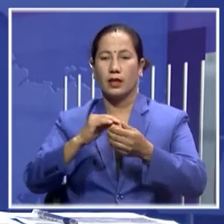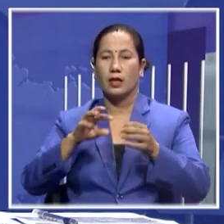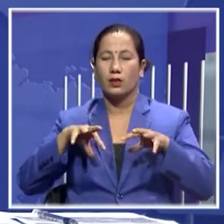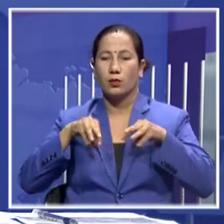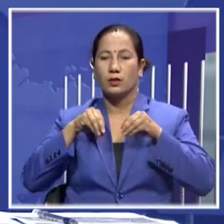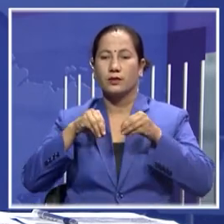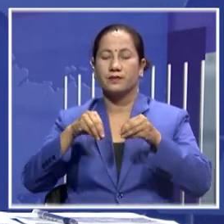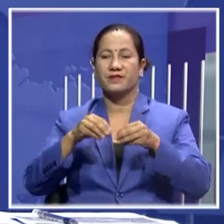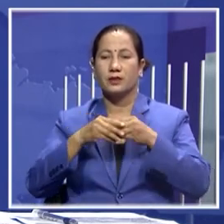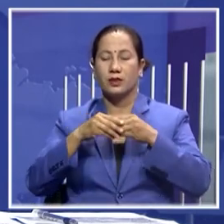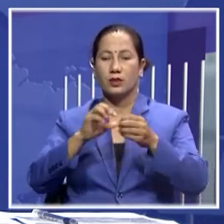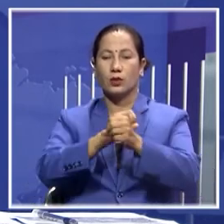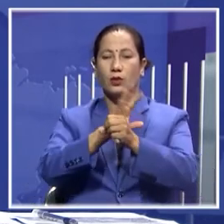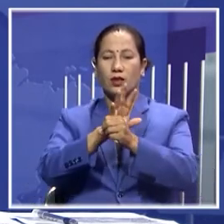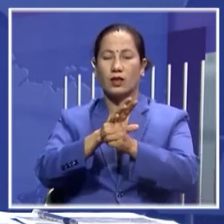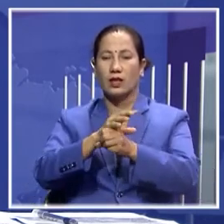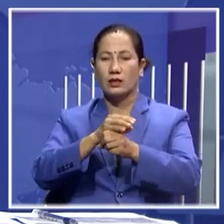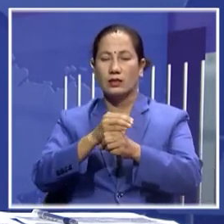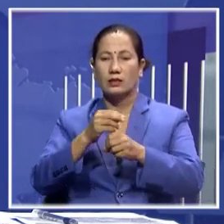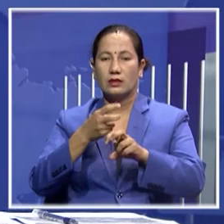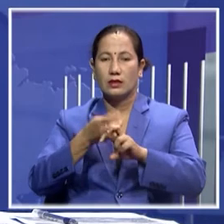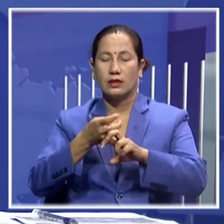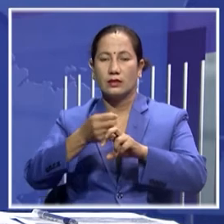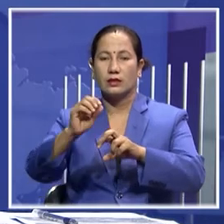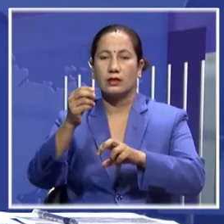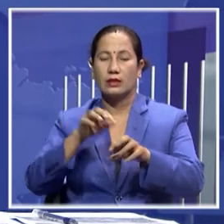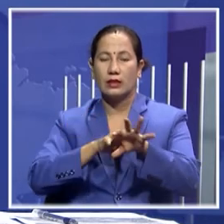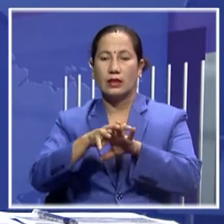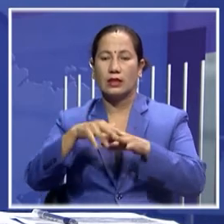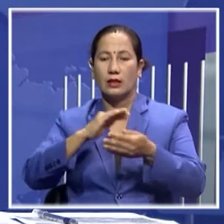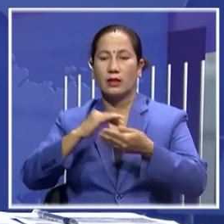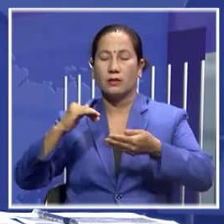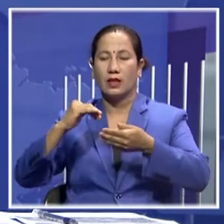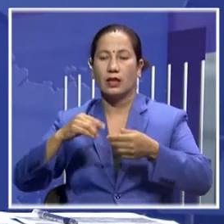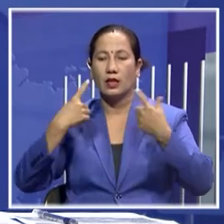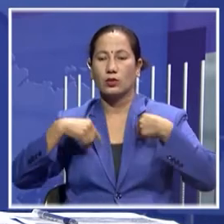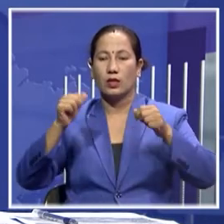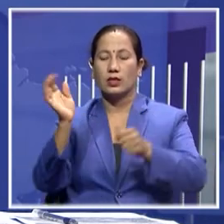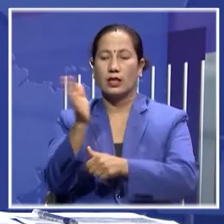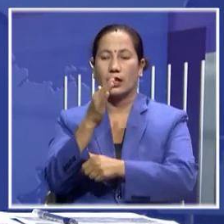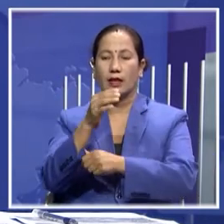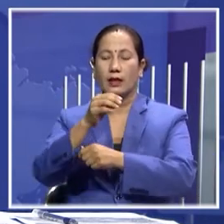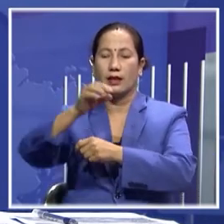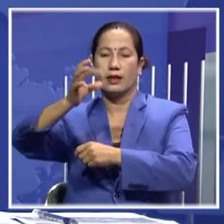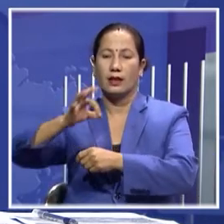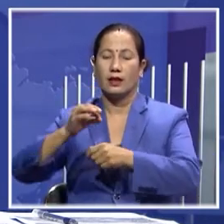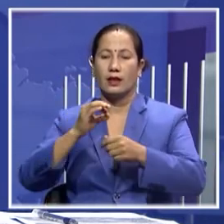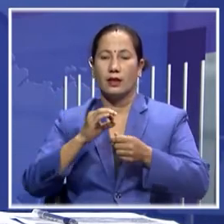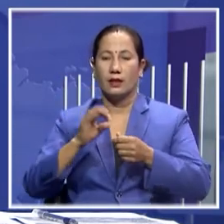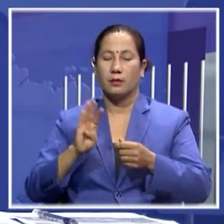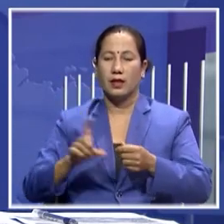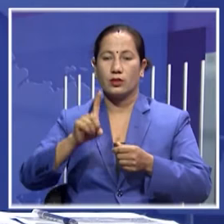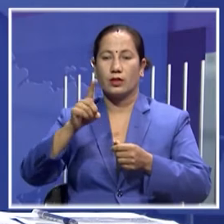चपेटामा परेका छन्। कोरोनाको कहरले धेरै बालबालिका कुपोषणको चपेटामा परेको स्वास्थ्य कार्यालय बाजुराका प्रमुख दयाकृष्ण